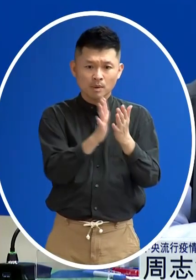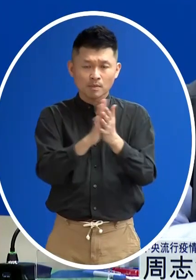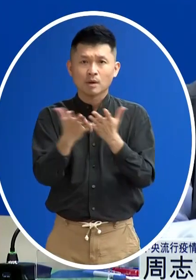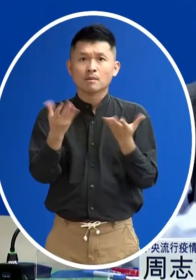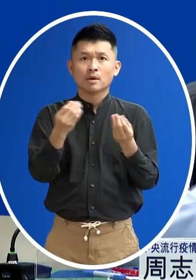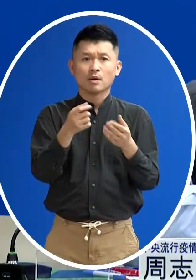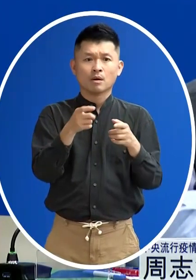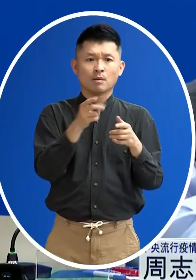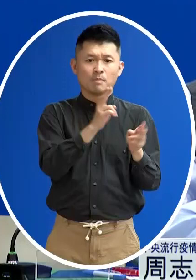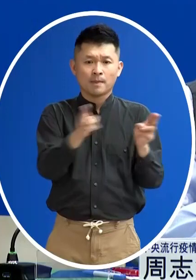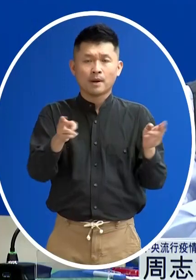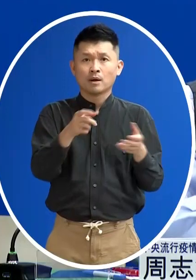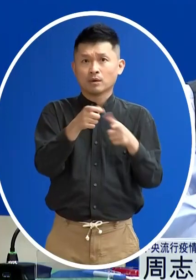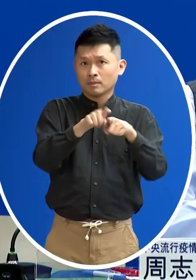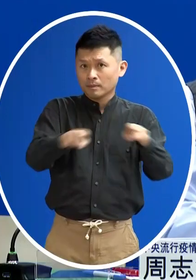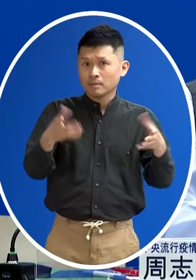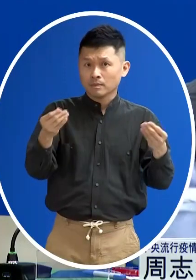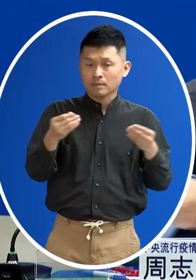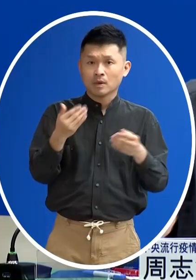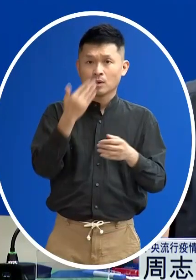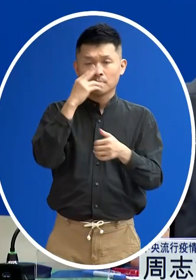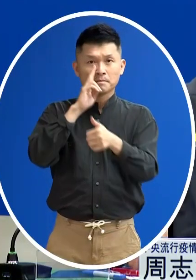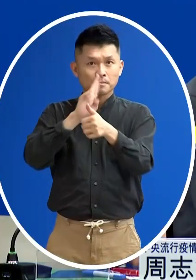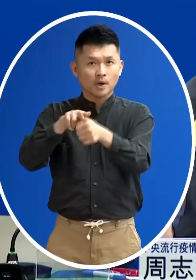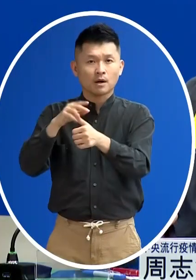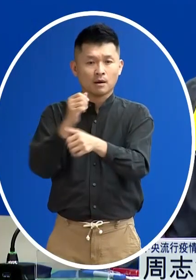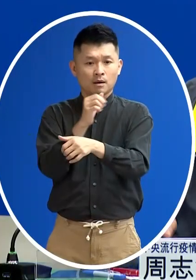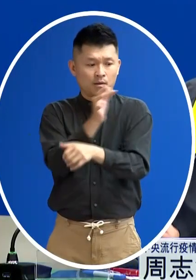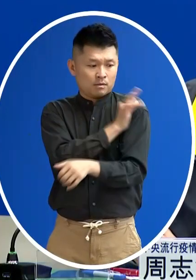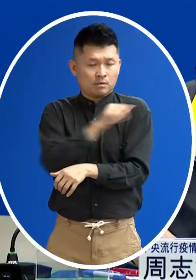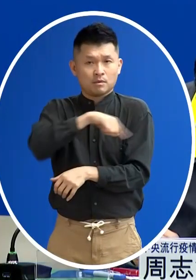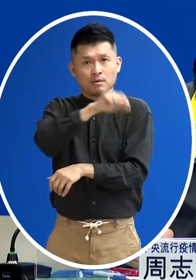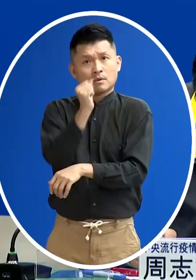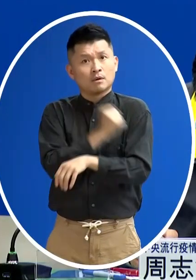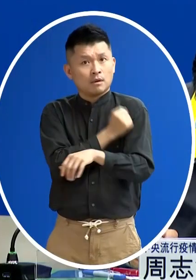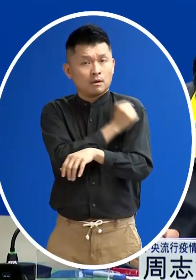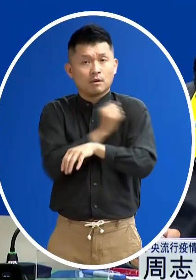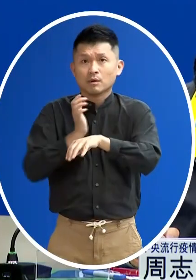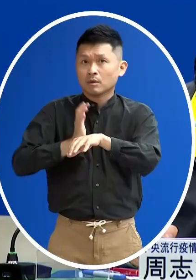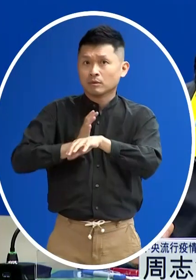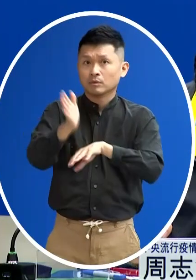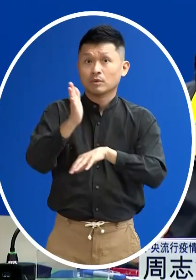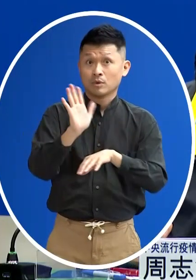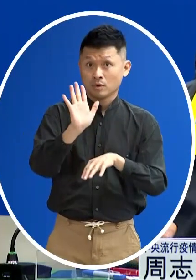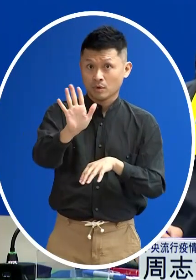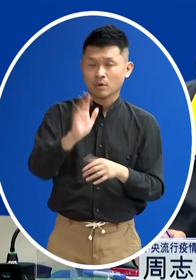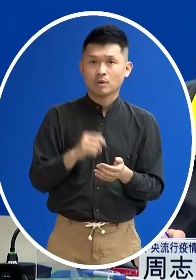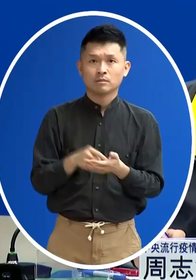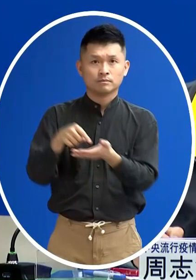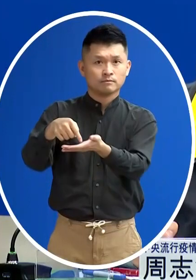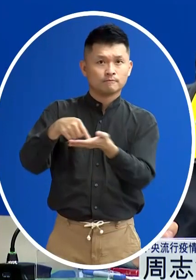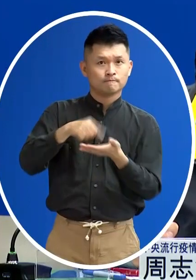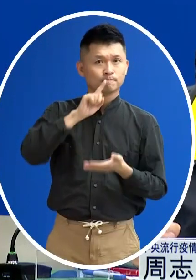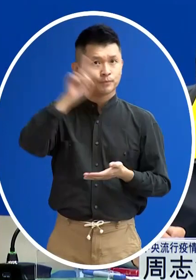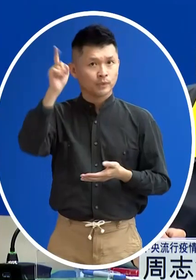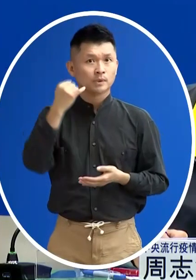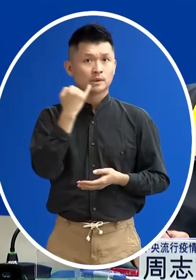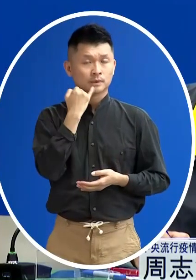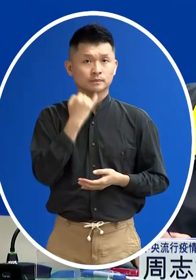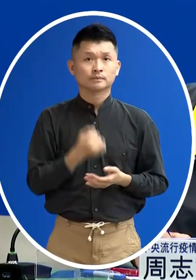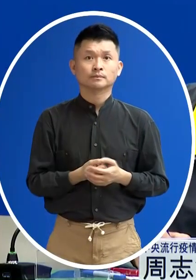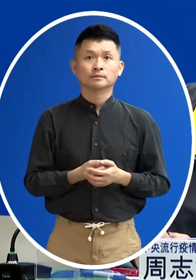配不公，或者是让我们的护理人员有过劳的一个情形的话，那事实上都可以来提出检举跟